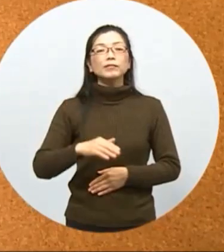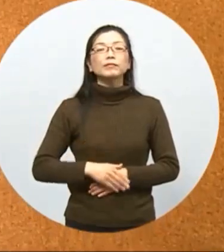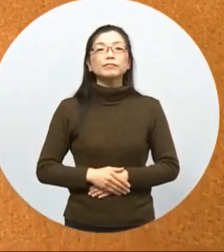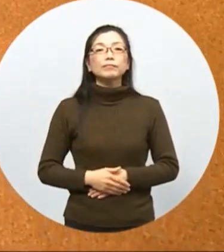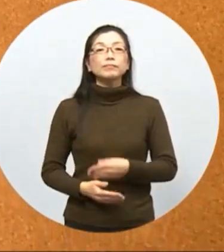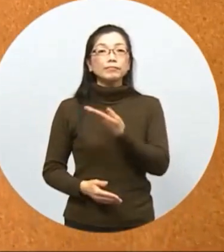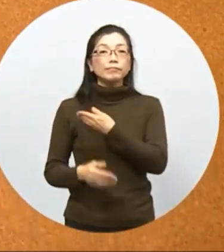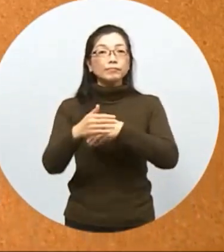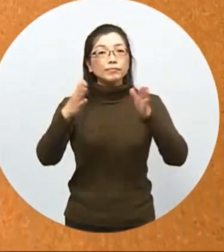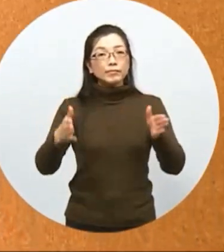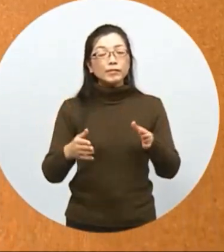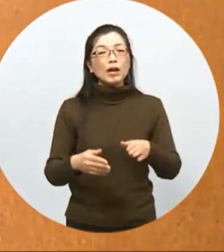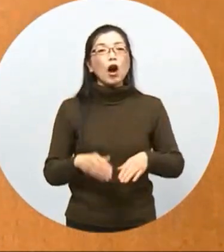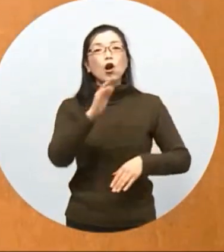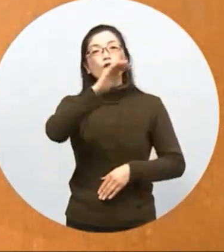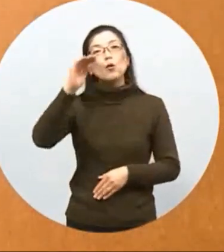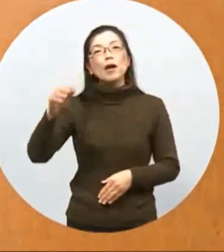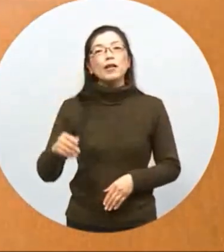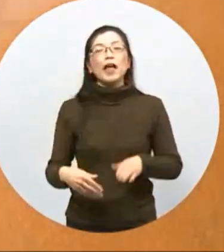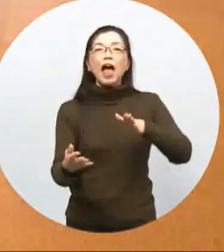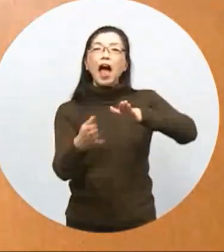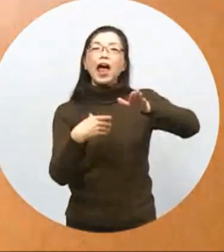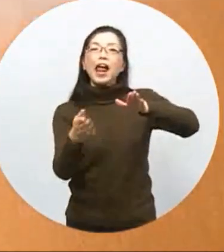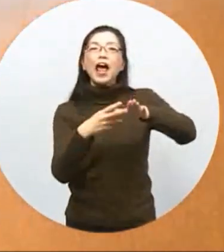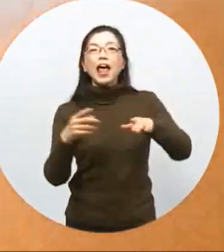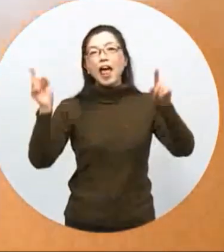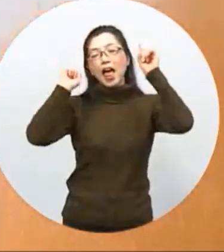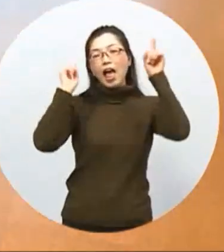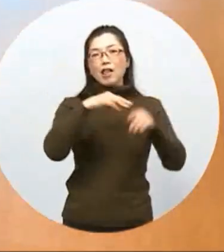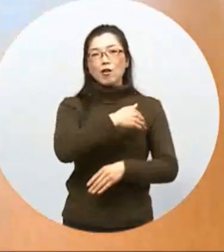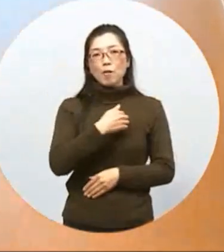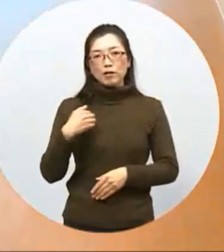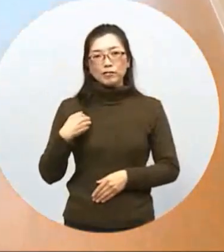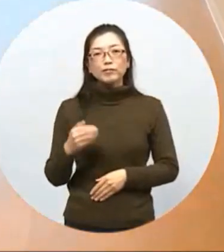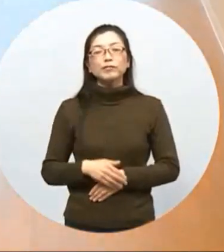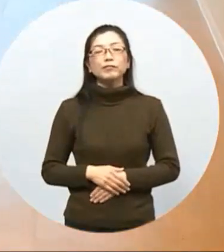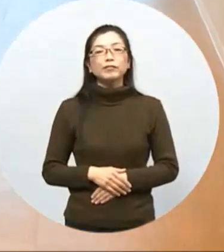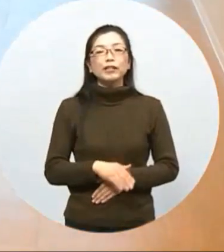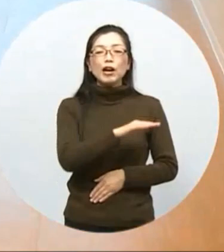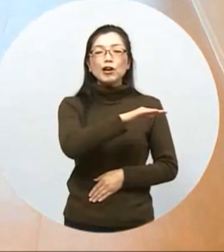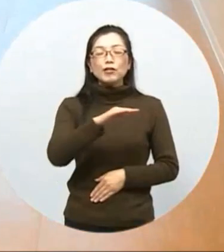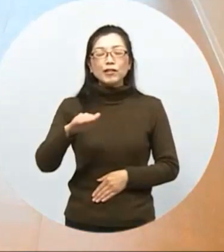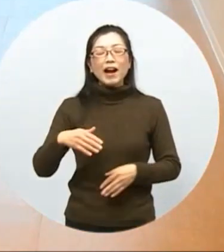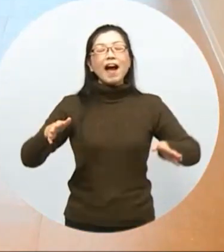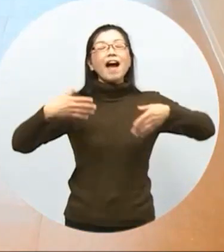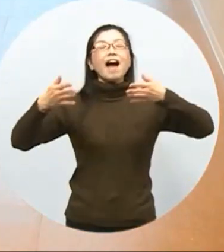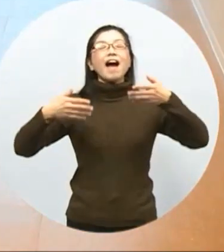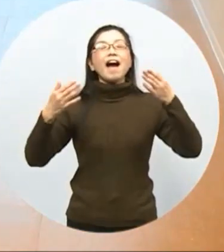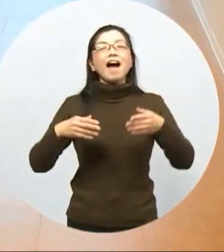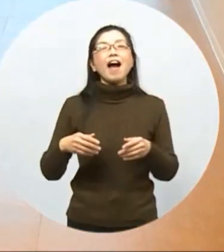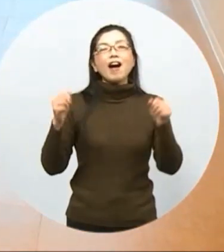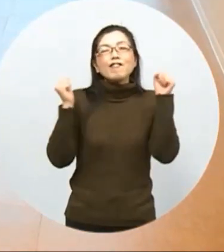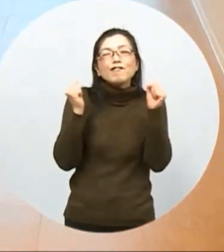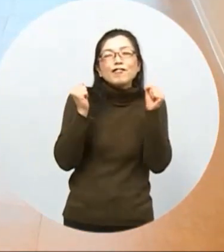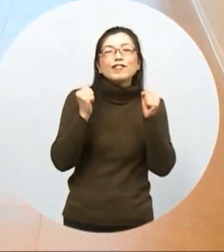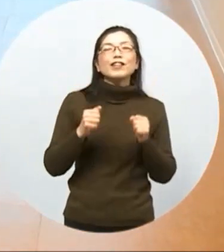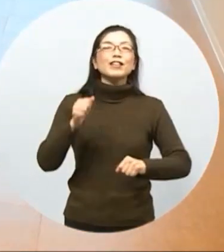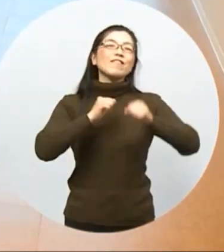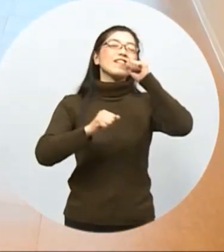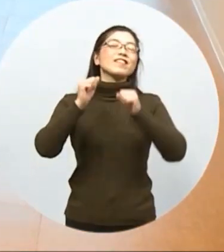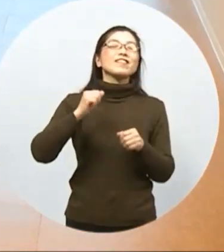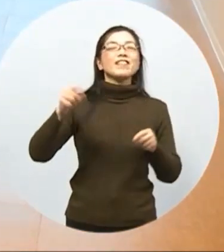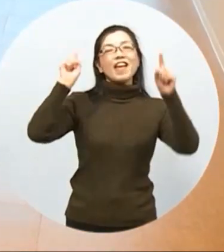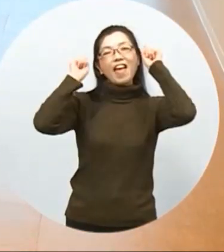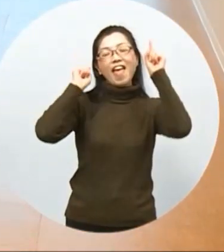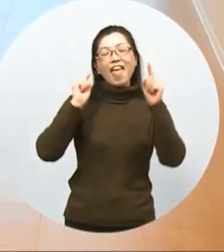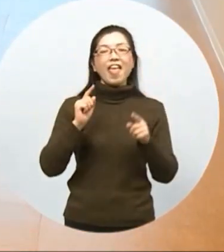部屋は子どもたちが裸足で遊べる部屋となっております。また床暖房を完備しておりますので、寒い冬でも自由に遊べ